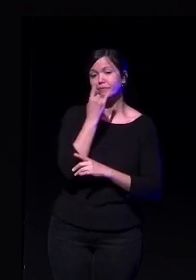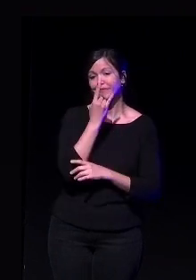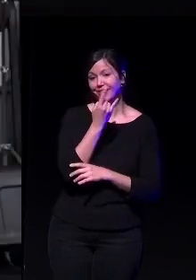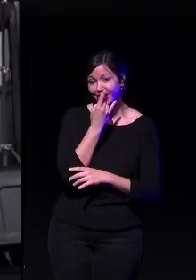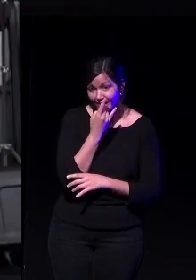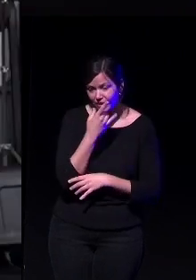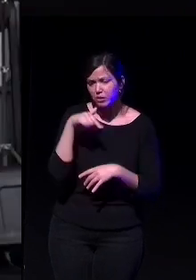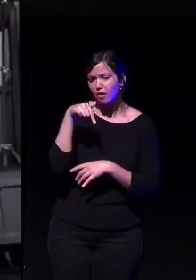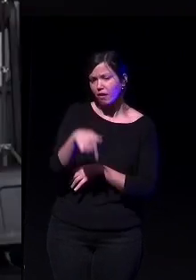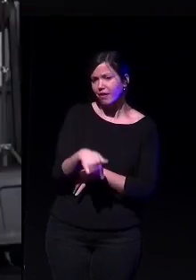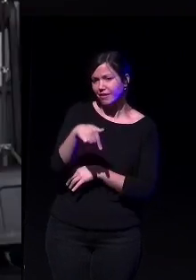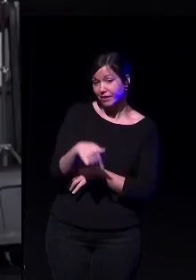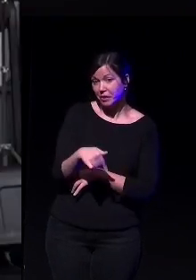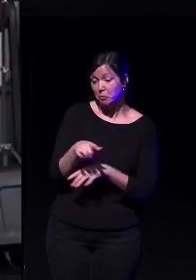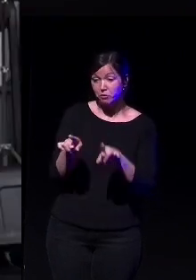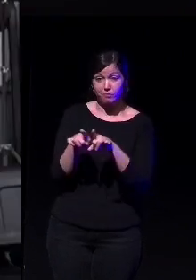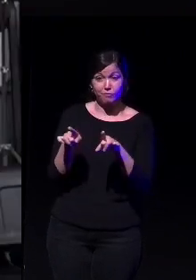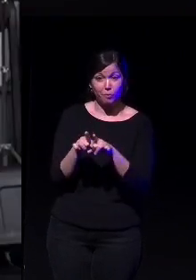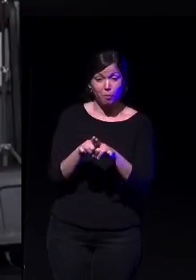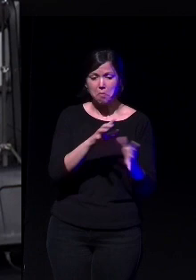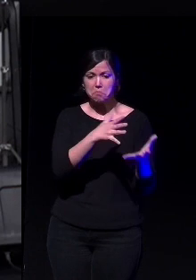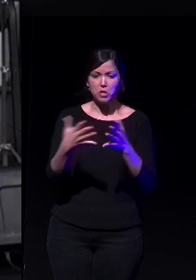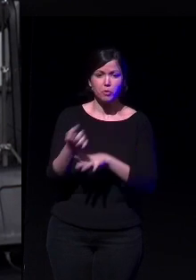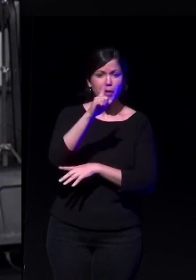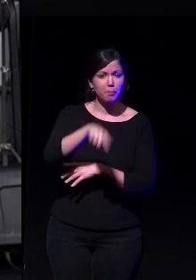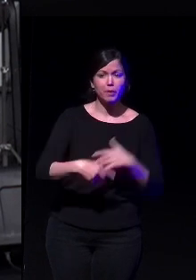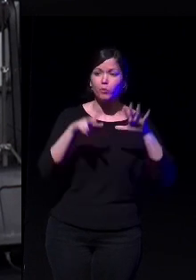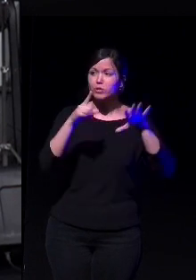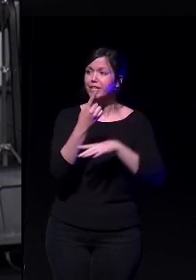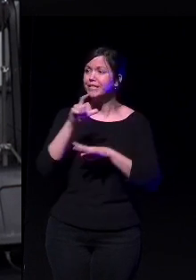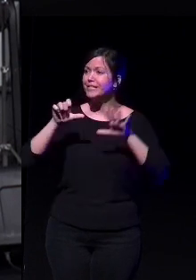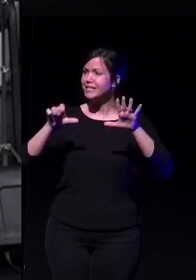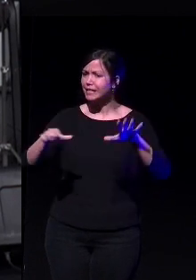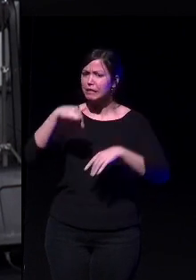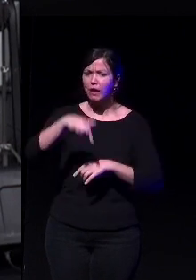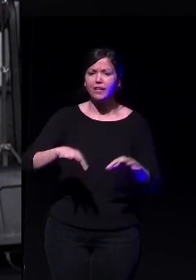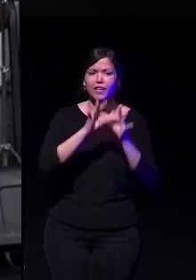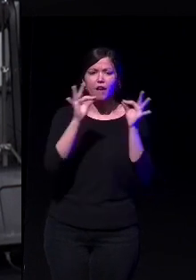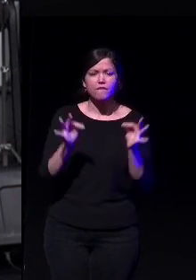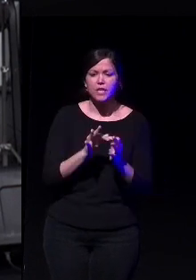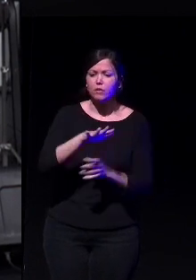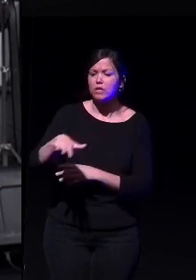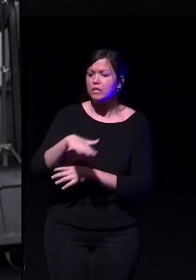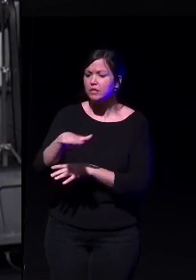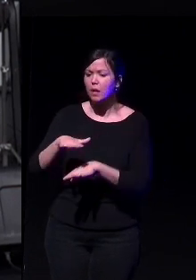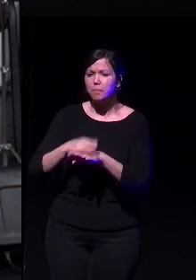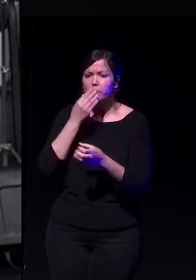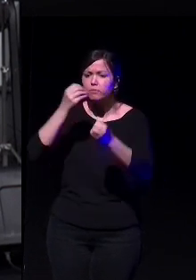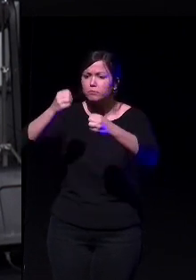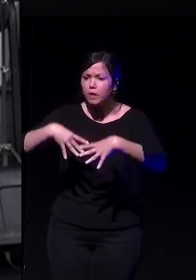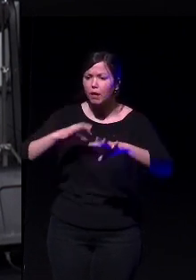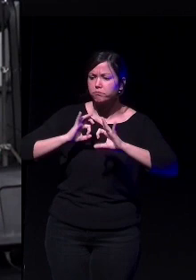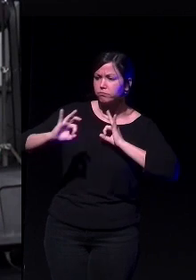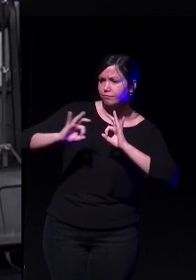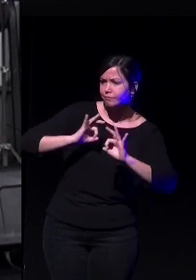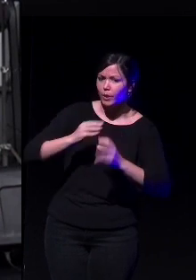tenen el seu parentiu. Abans d'aquest teatre, pels vols del 1816, Figueres ja comptava amb un espai dedicat a representar obres de